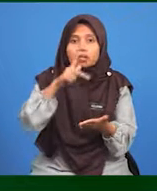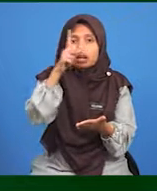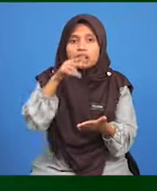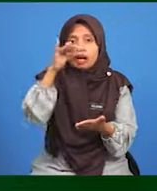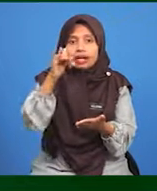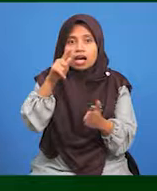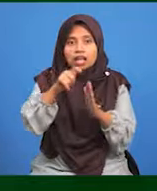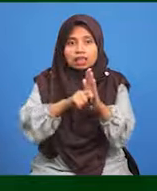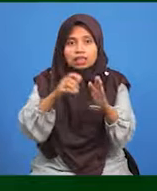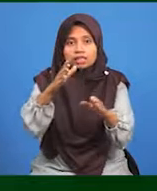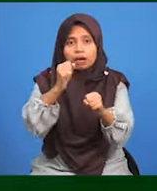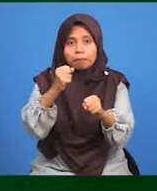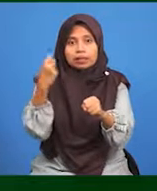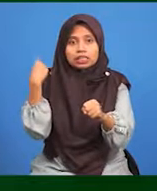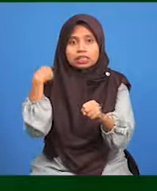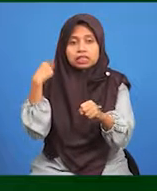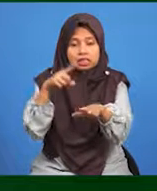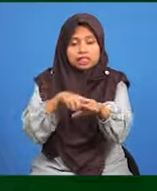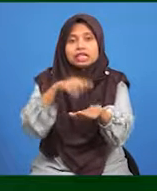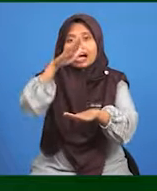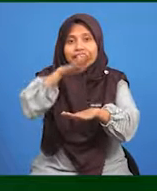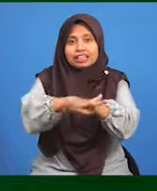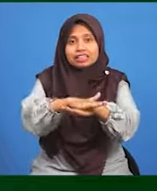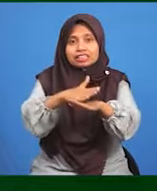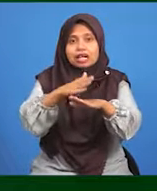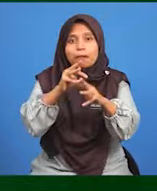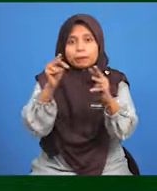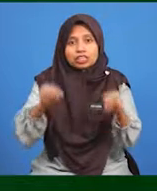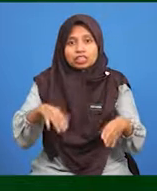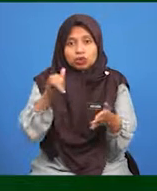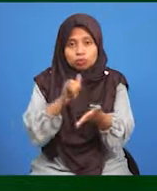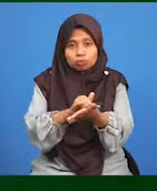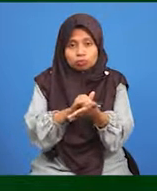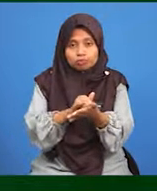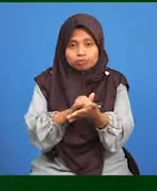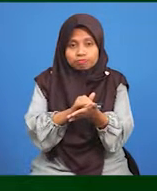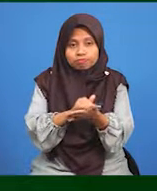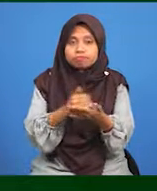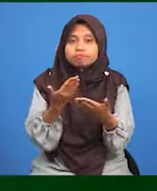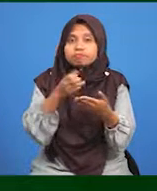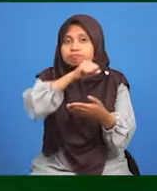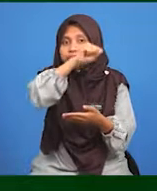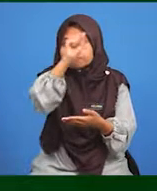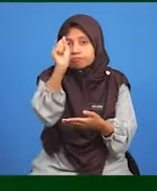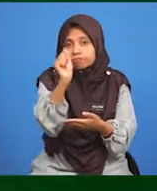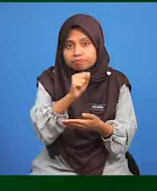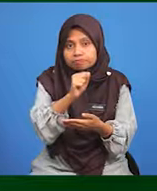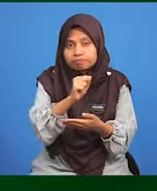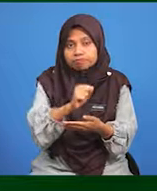di atas meja itu sila Baca ayat ini dengan